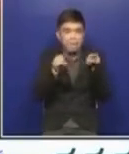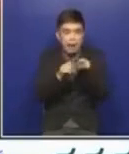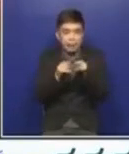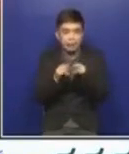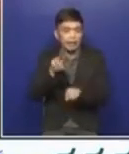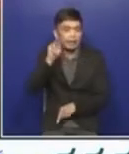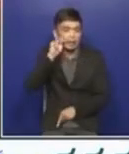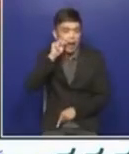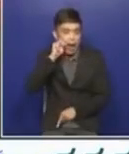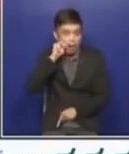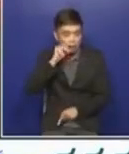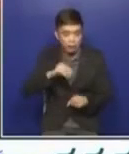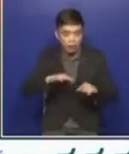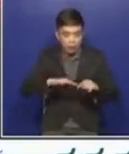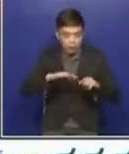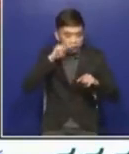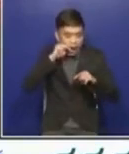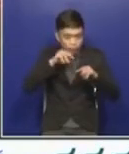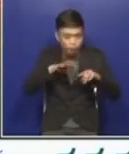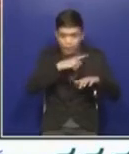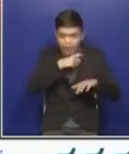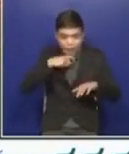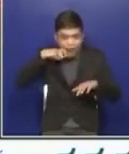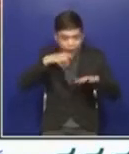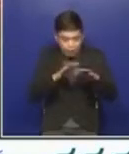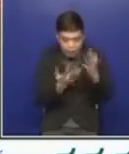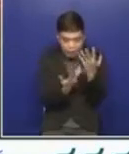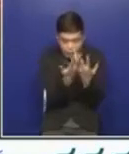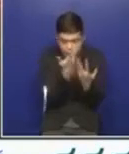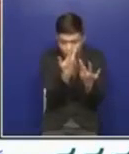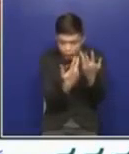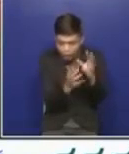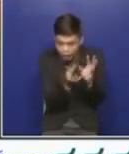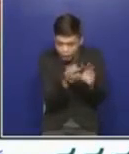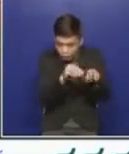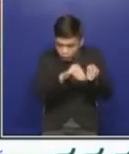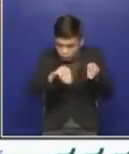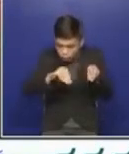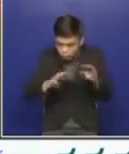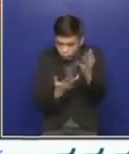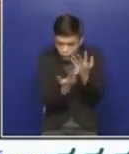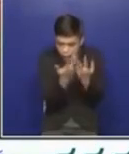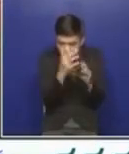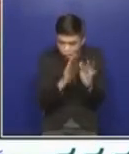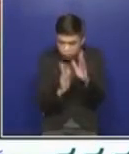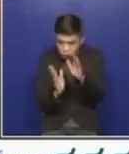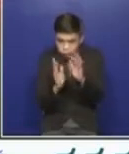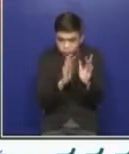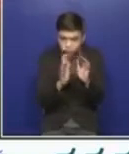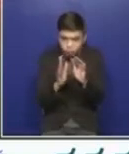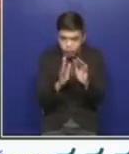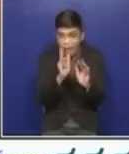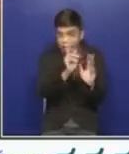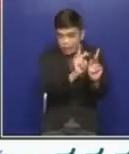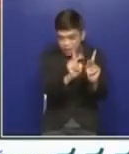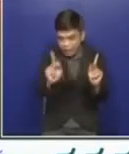ไม่มีน้ำอยู่ในนาเลยนะครับโปรดสังเกตดูรูปภาพนะครับรูปภาพที่ผมนำมาถ่ายมาให้ดูนี่คือสภาพพื้นนาครับที่เ